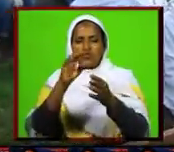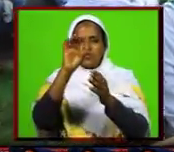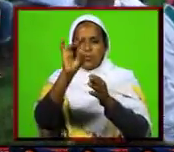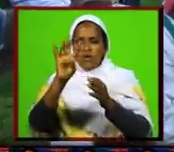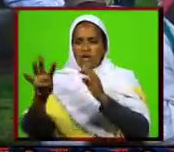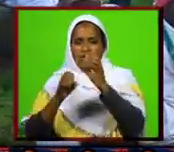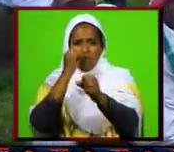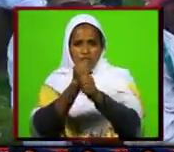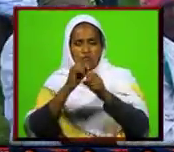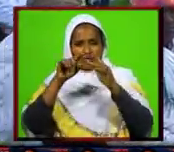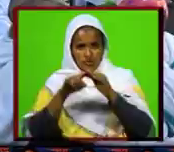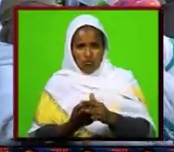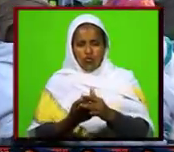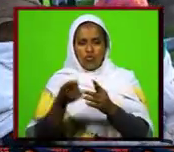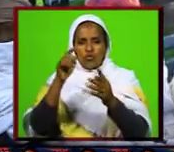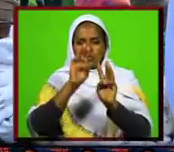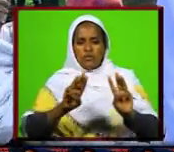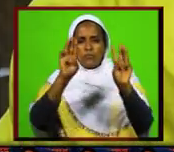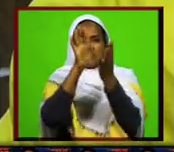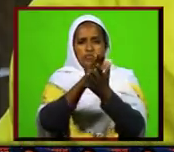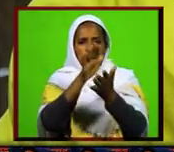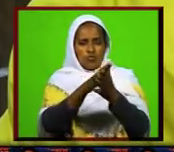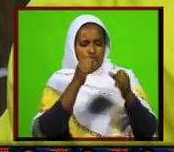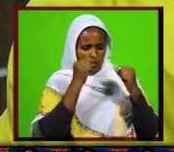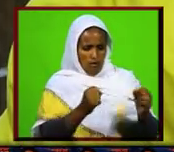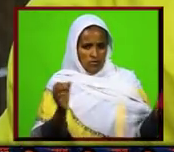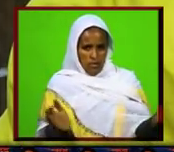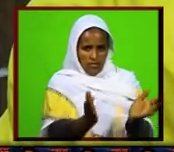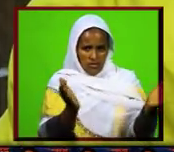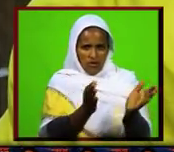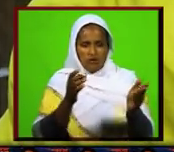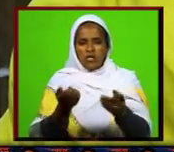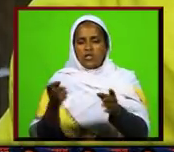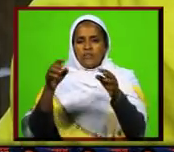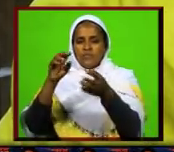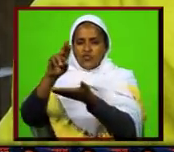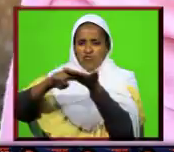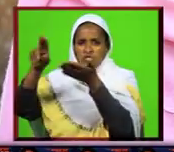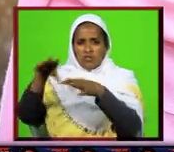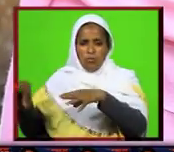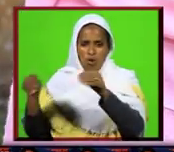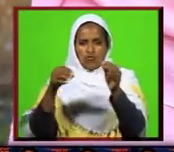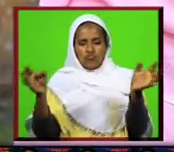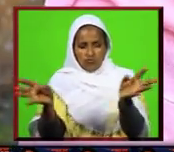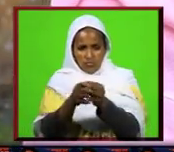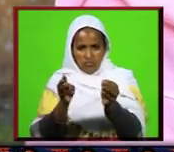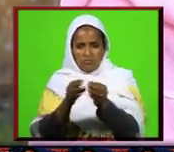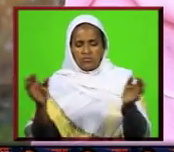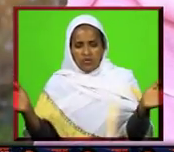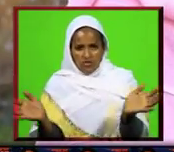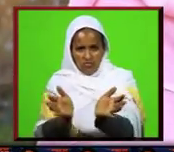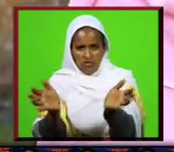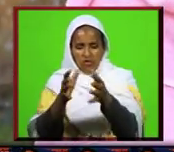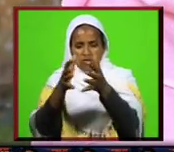ከ1984 ዓመተ ምህረት ጀምሮ ሰንበት ትምህርት ቤቶችን ሲያጠናክር፣ ግቢ ጉባኤያትን ሲያግዝና ሲያስፋፋ፣ የሀገር